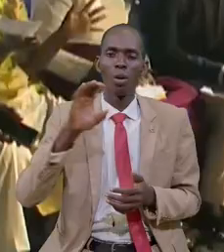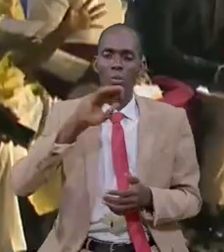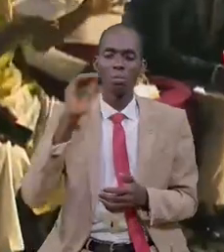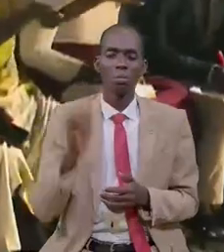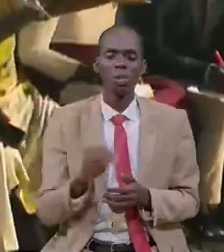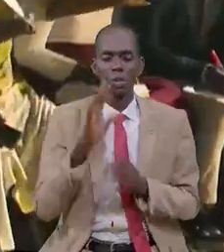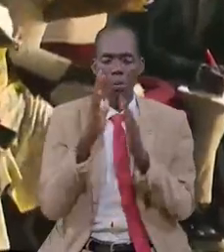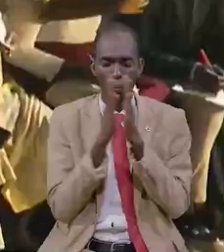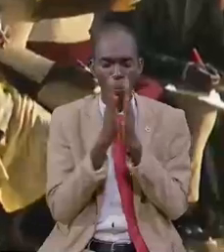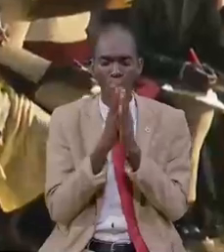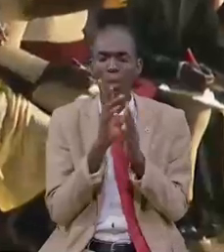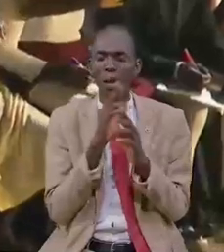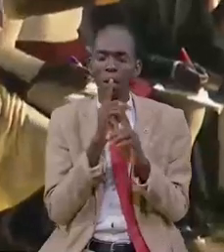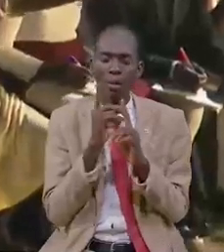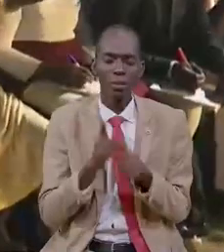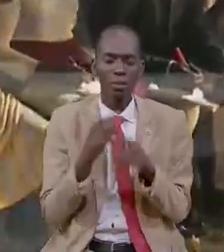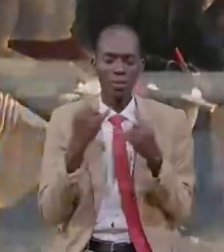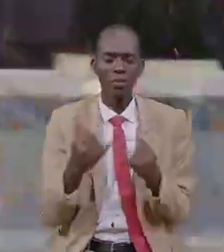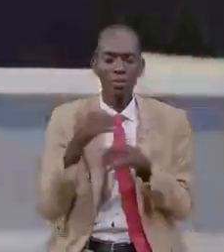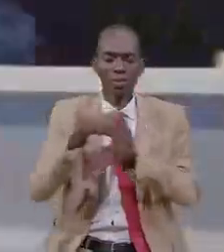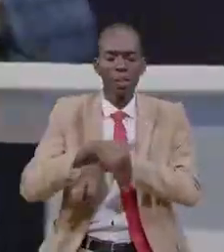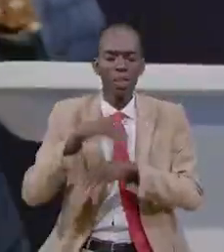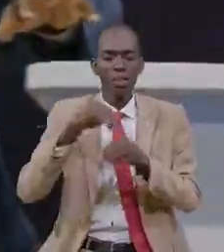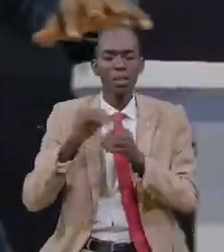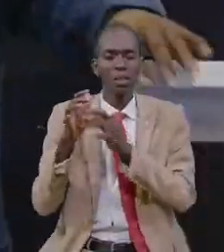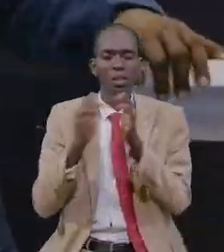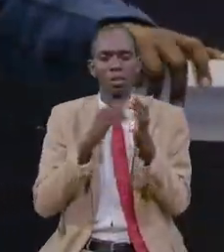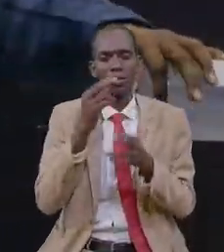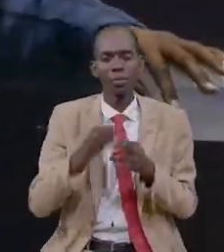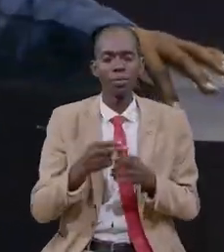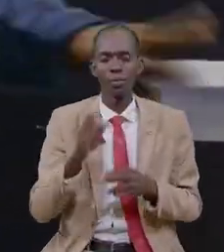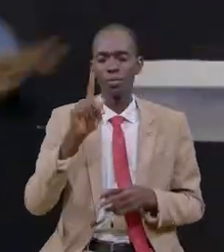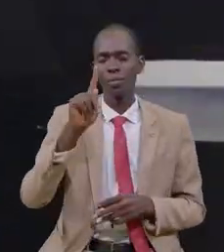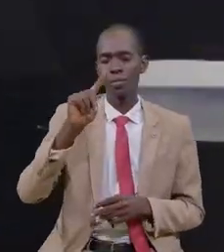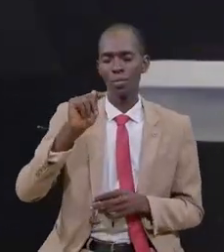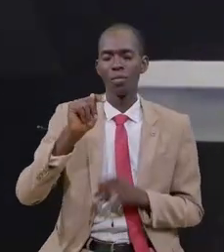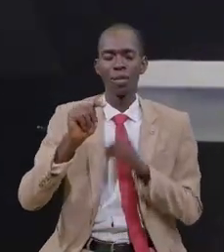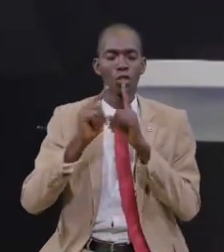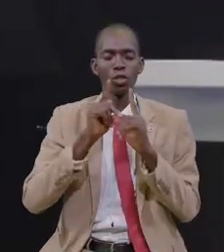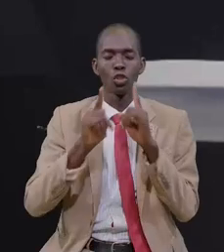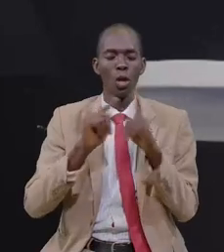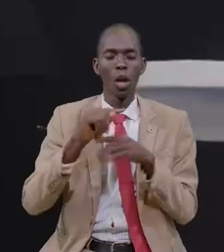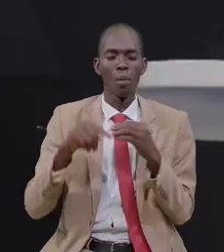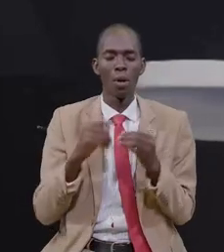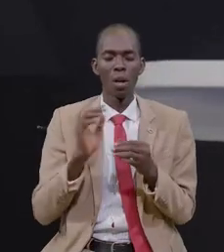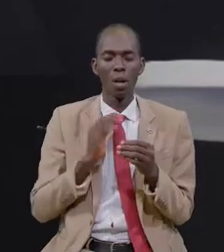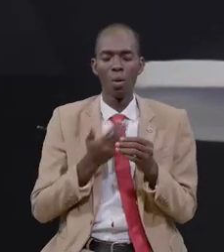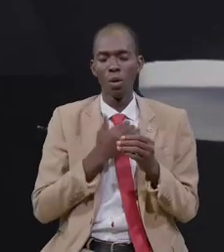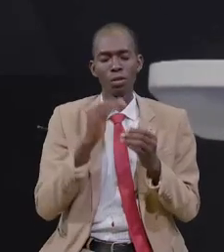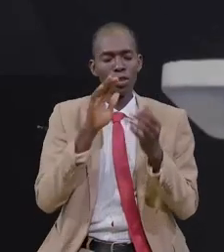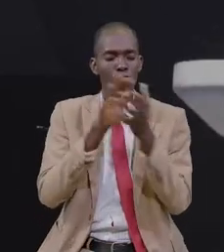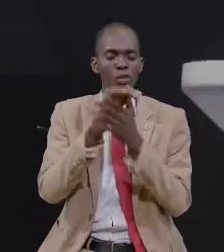sont exaucées ce soir. Et le T, c'est notre confiance. La confiance...